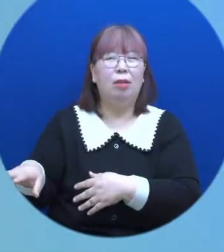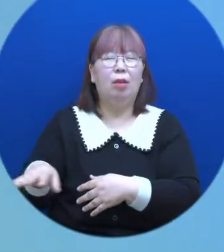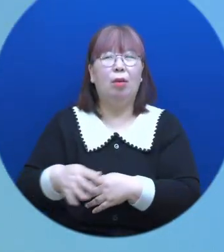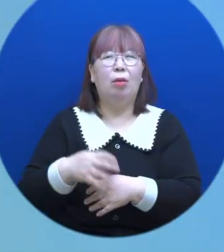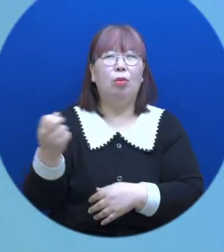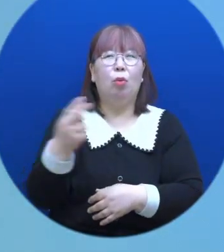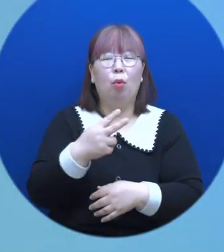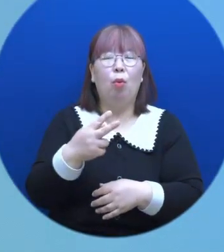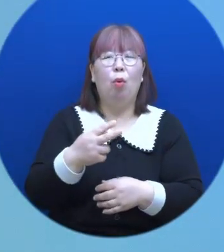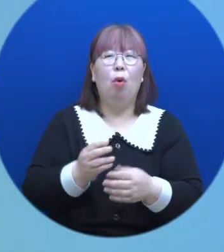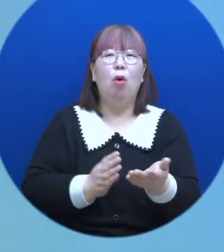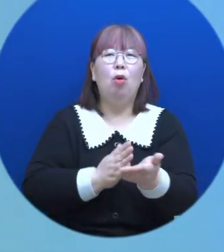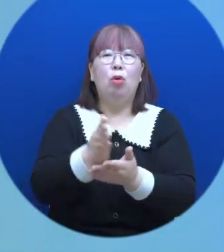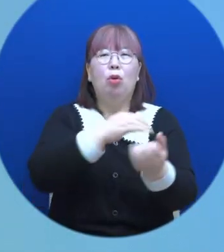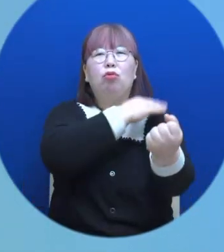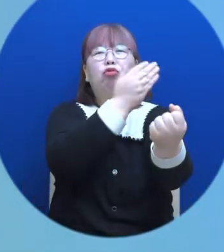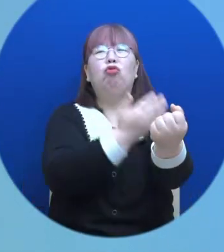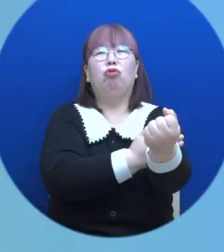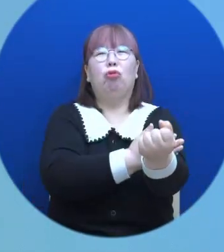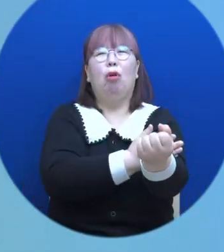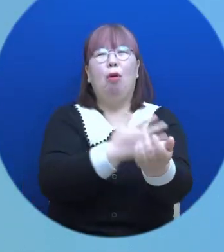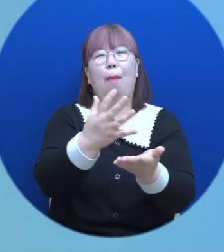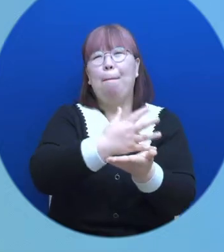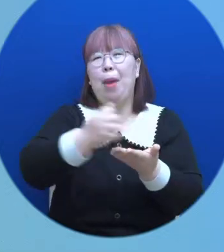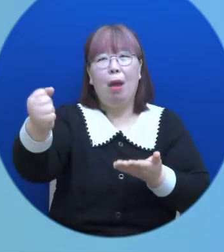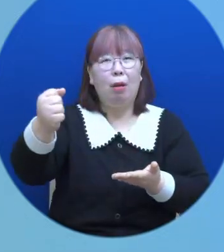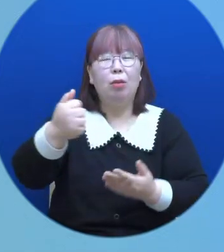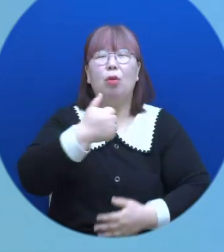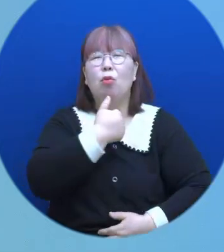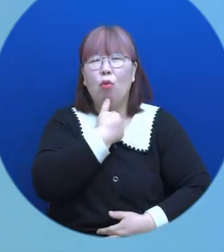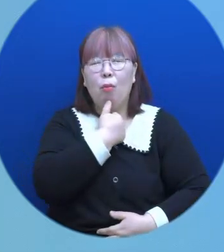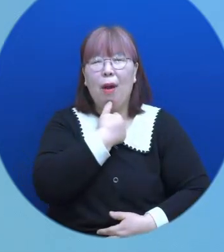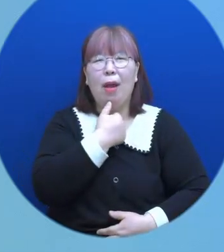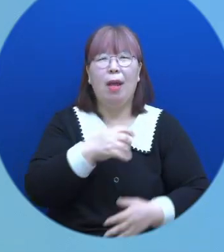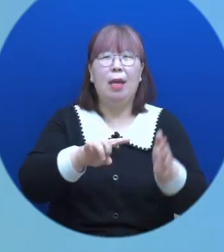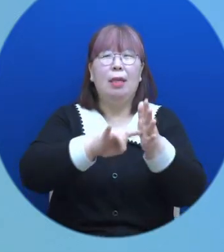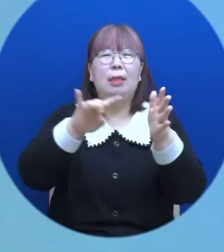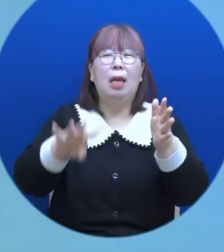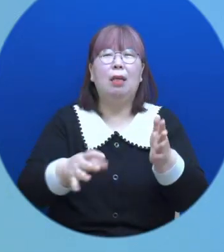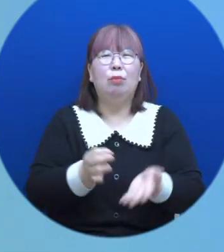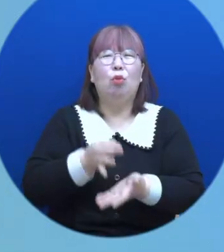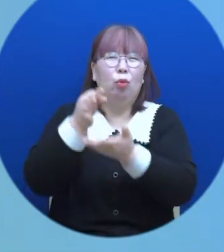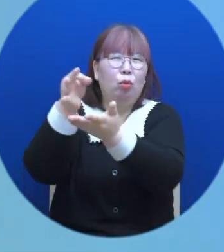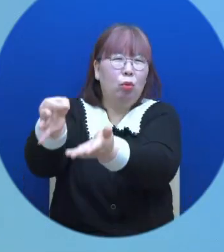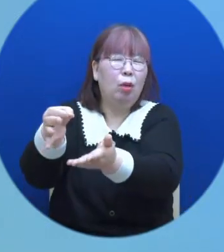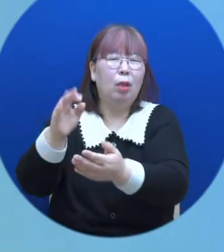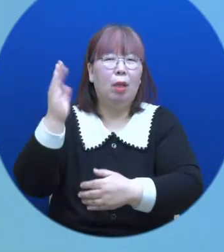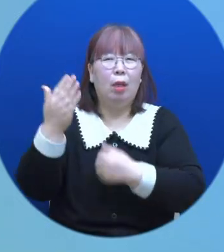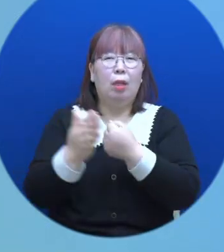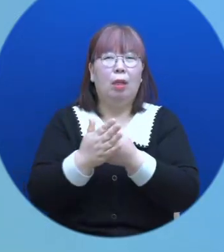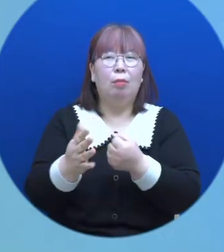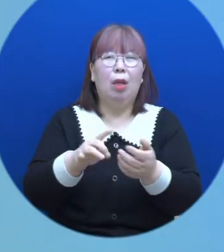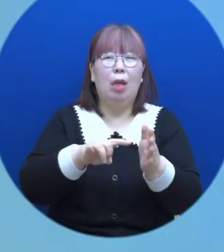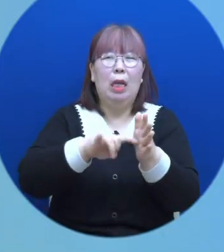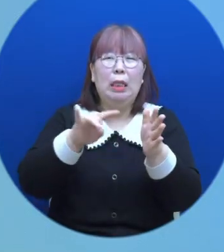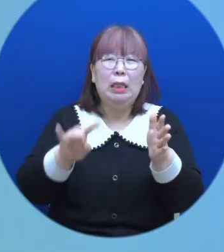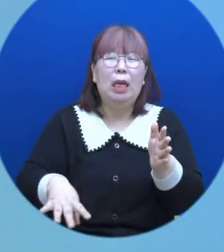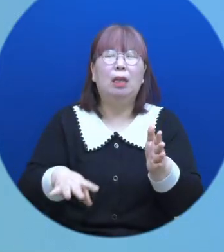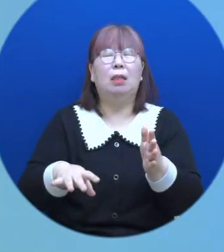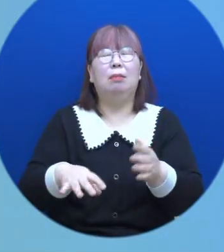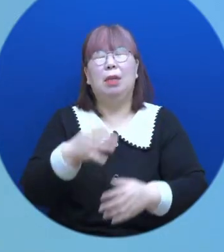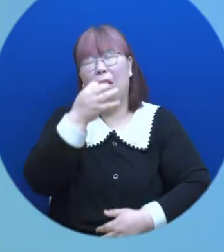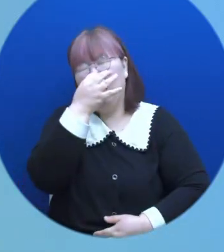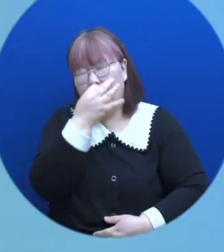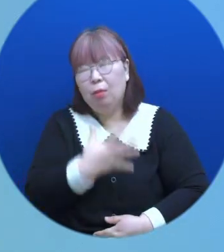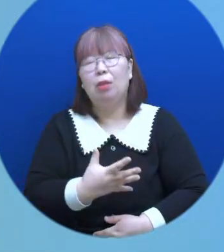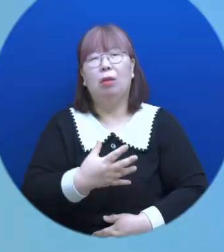주권이 상실되었습니다. 로마의 엄청난 세금 부과로 인하여 세금을 내는데